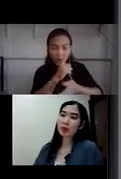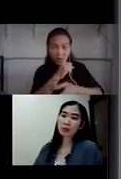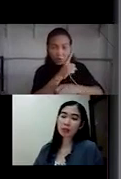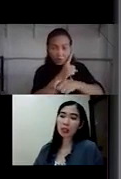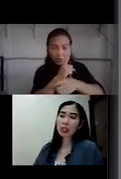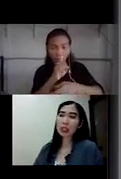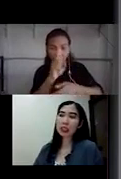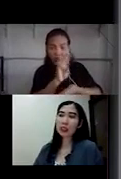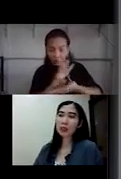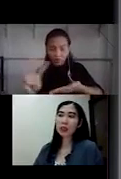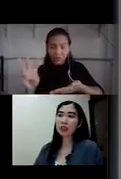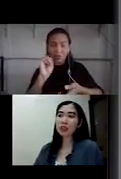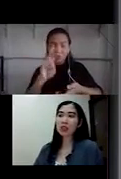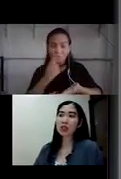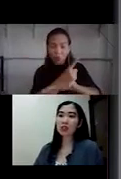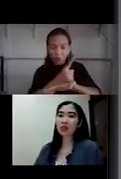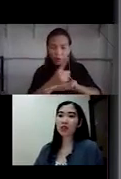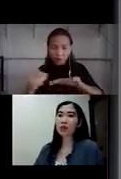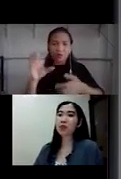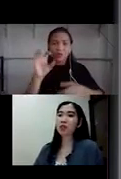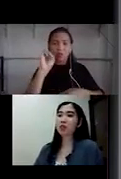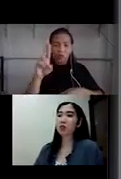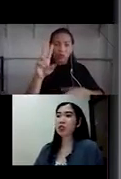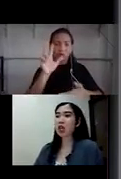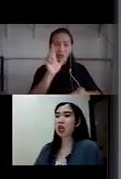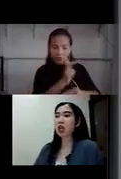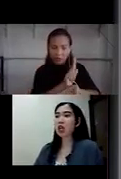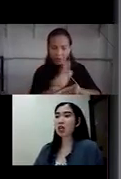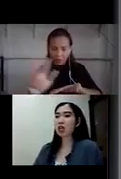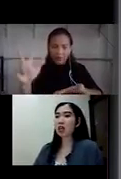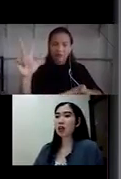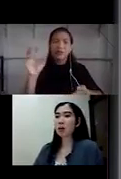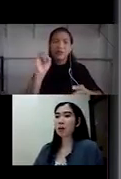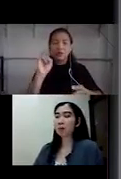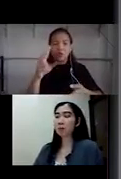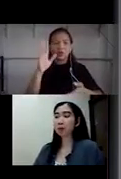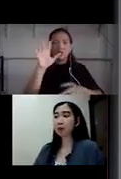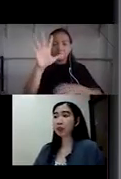day, 1 month, 3 months, or in 5 years nyo siya